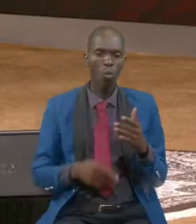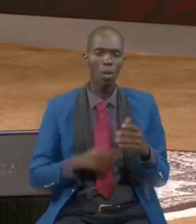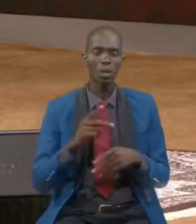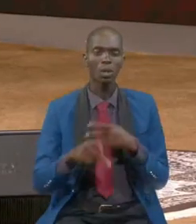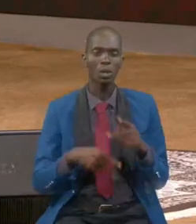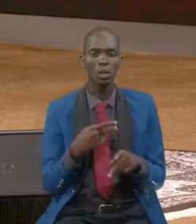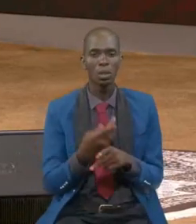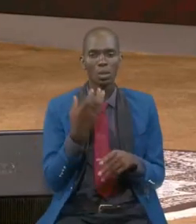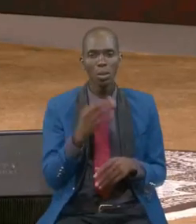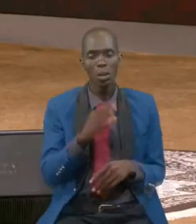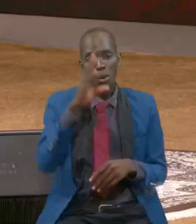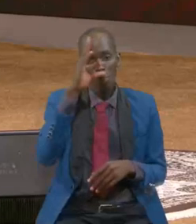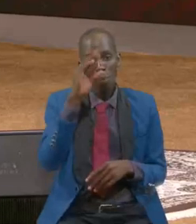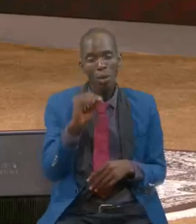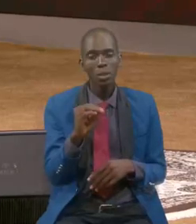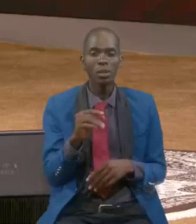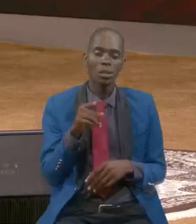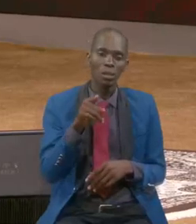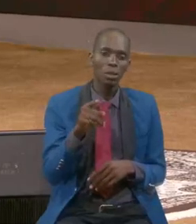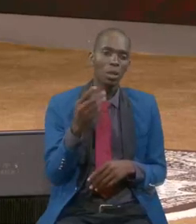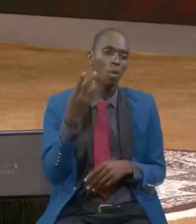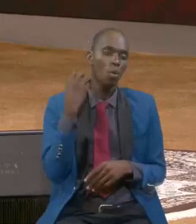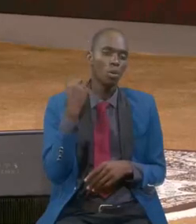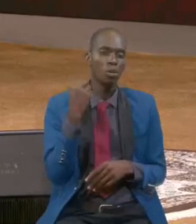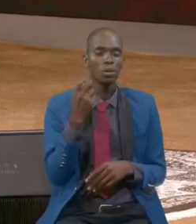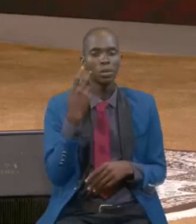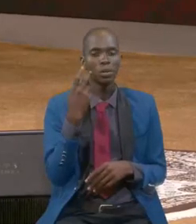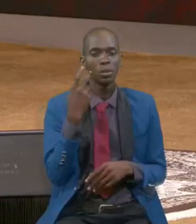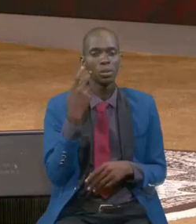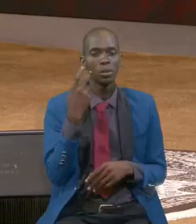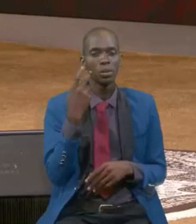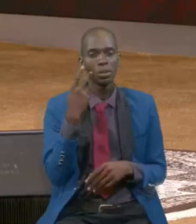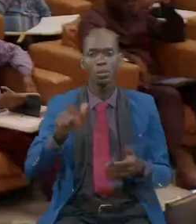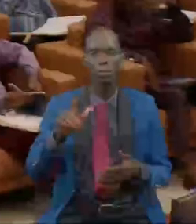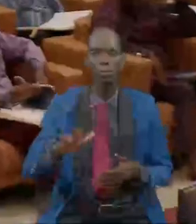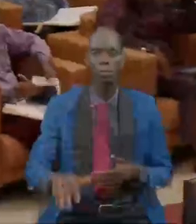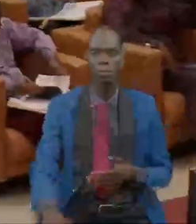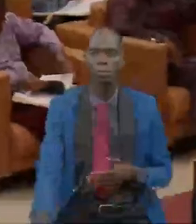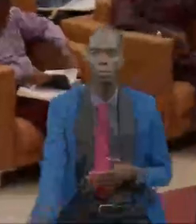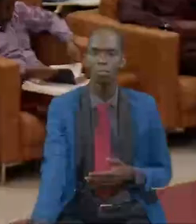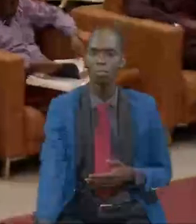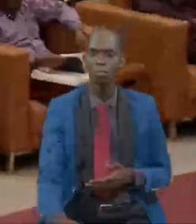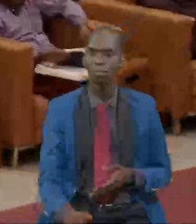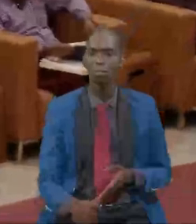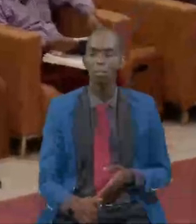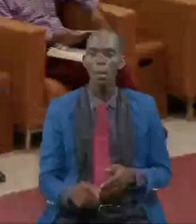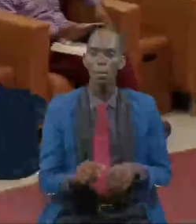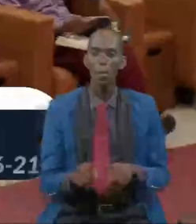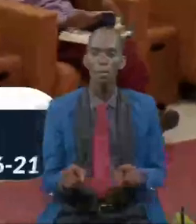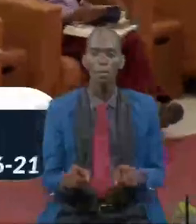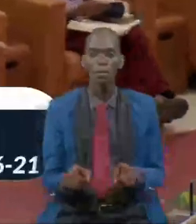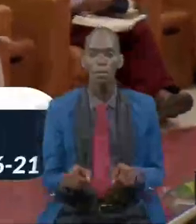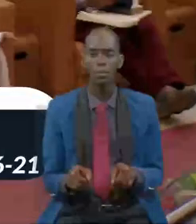qui après s'être regardé s'en va et oublie aussitôt quel il était. Voilà le verset 25 ici qui